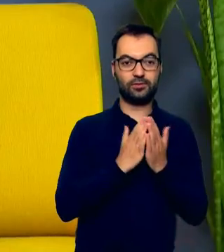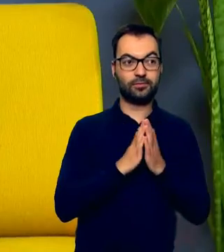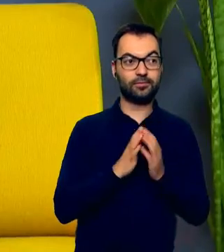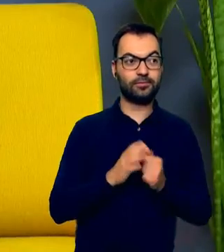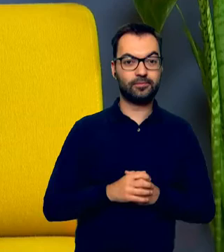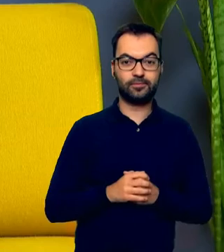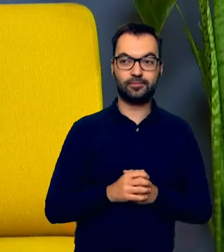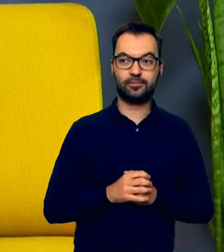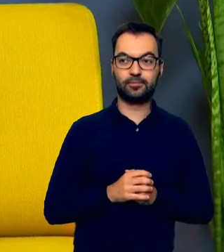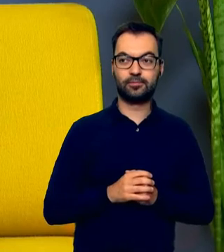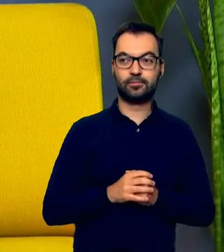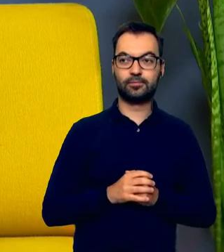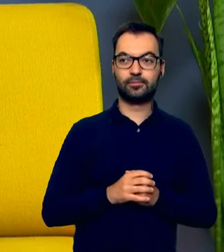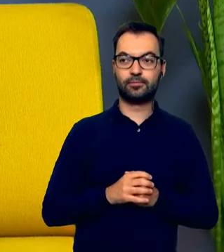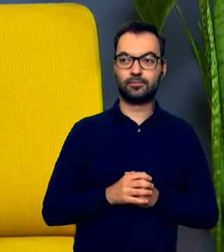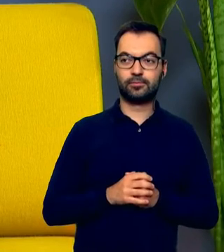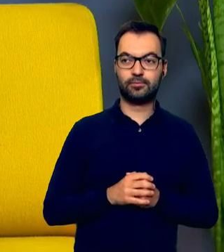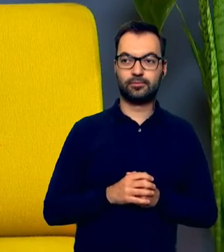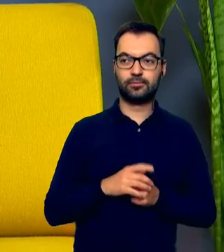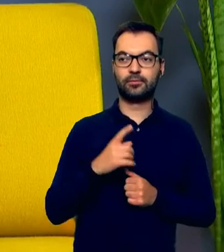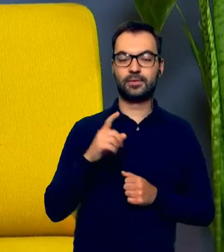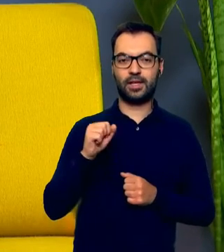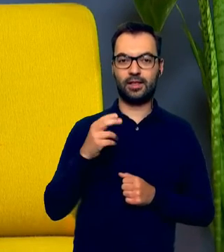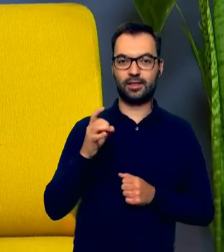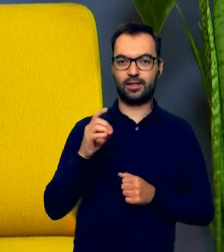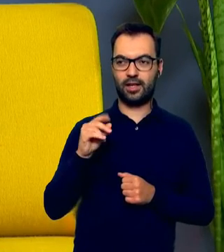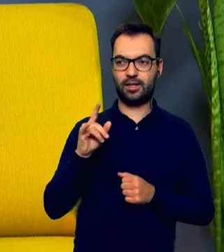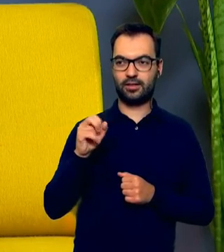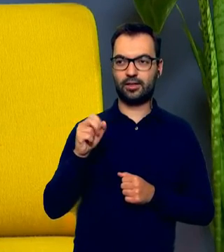książce... Angeliki? Dokładnie.